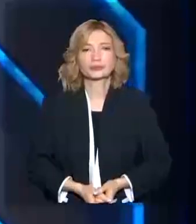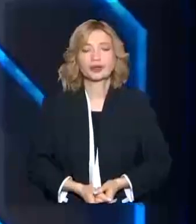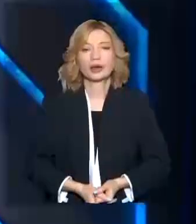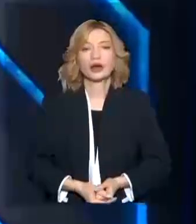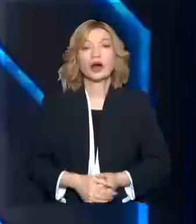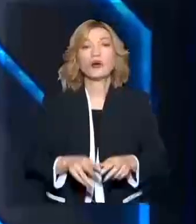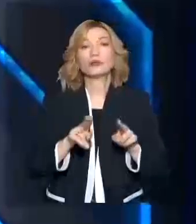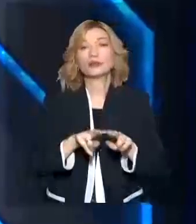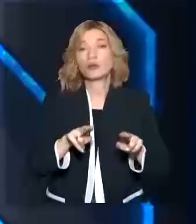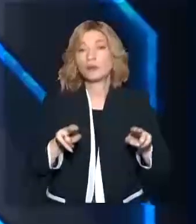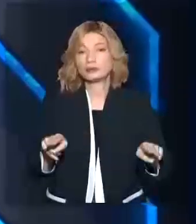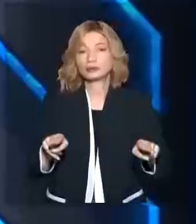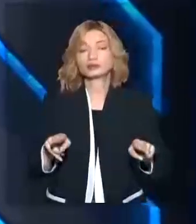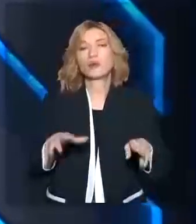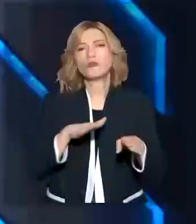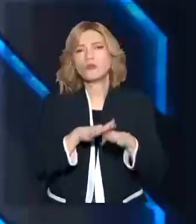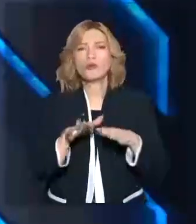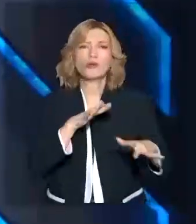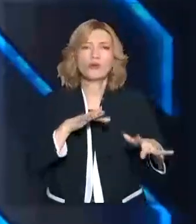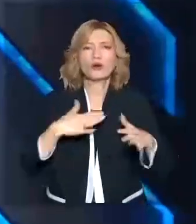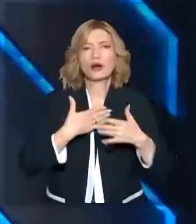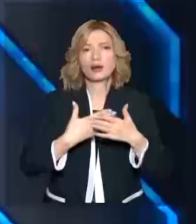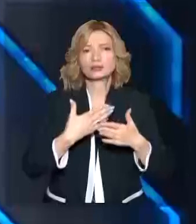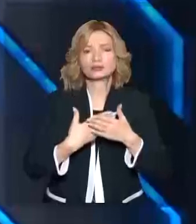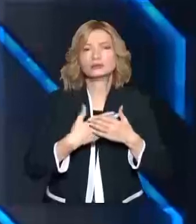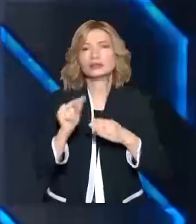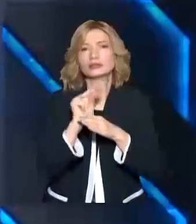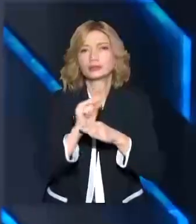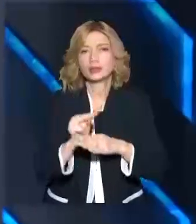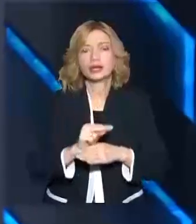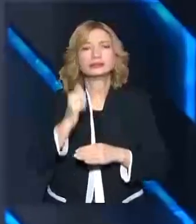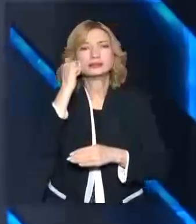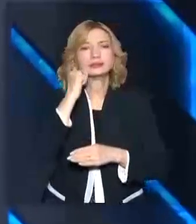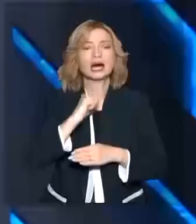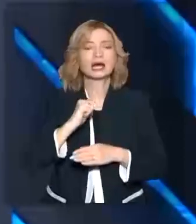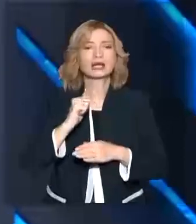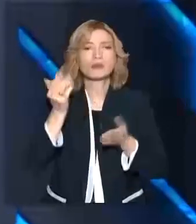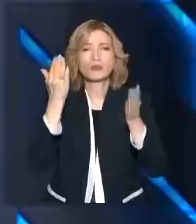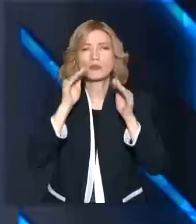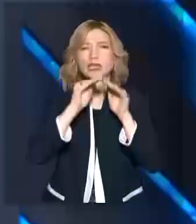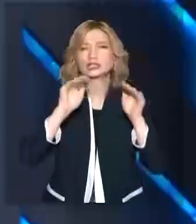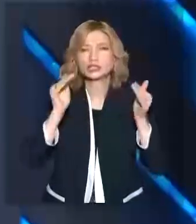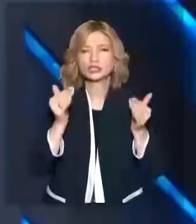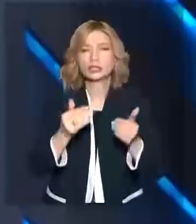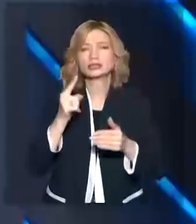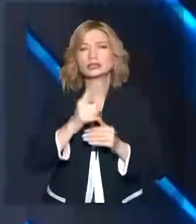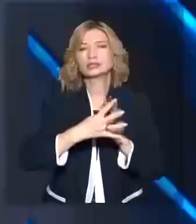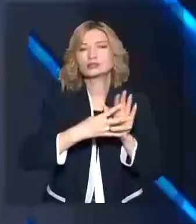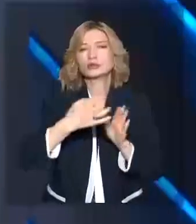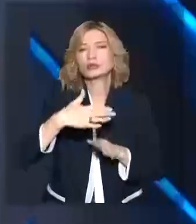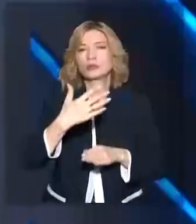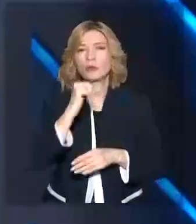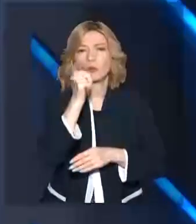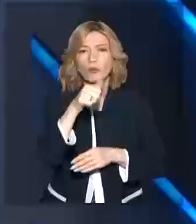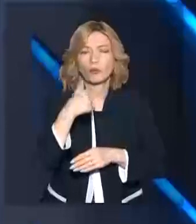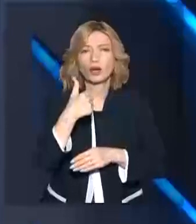Тем временем в Петропавловске полным ходом идет реконструкция старинной мечети 1855 года. Чтобы